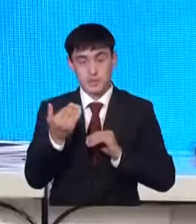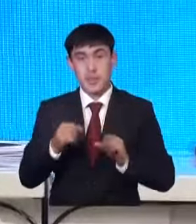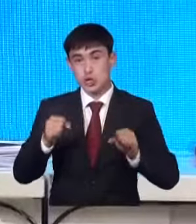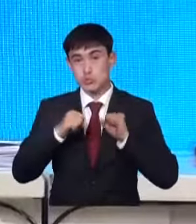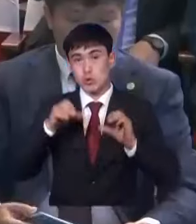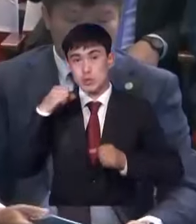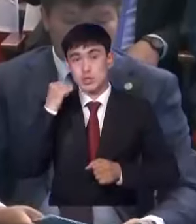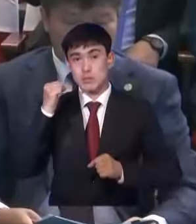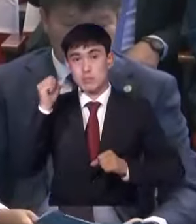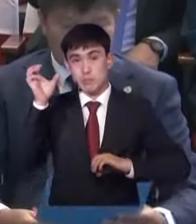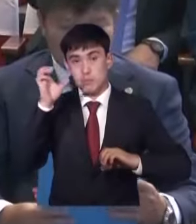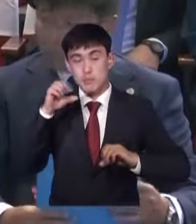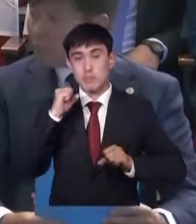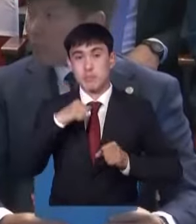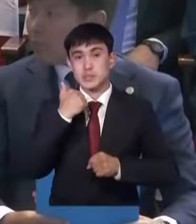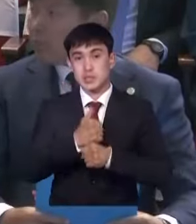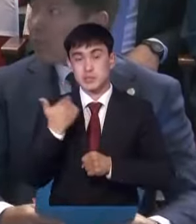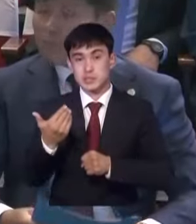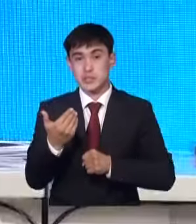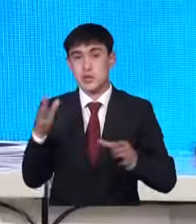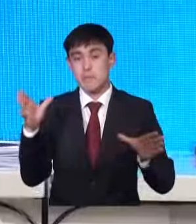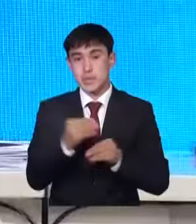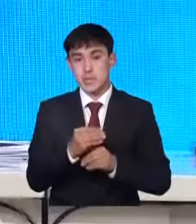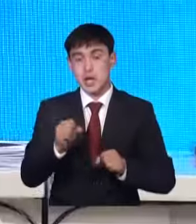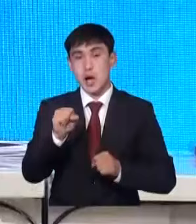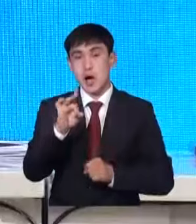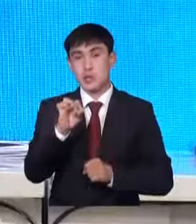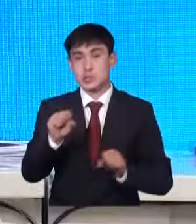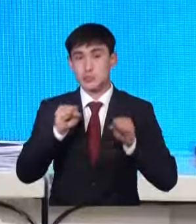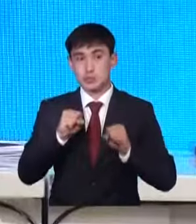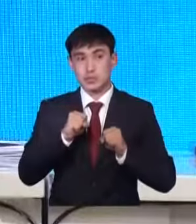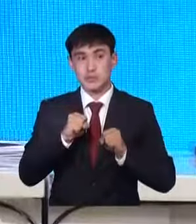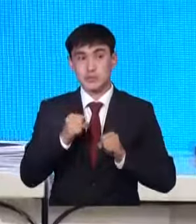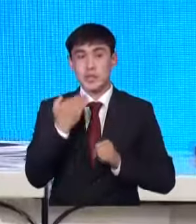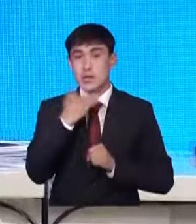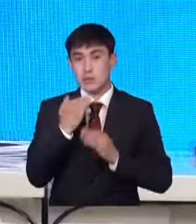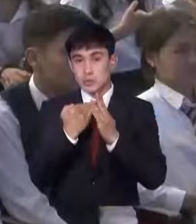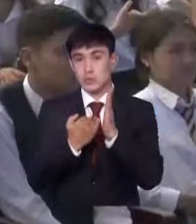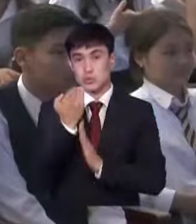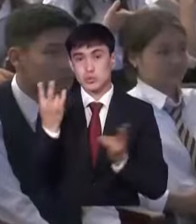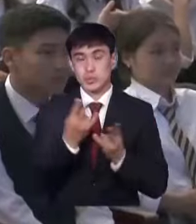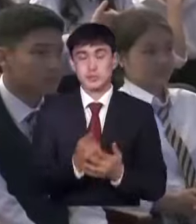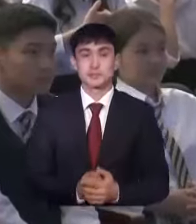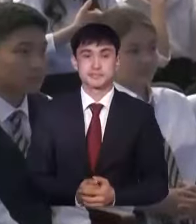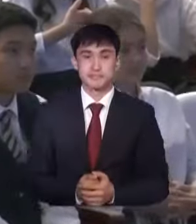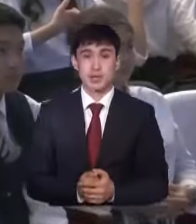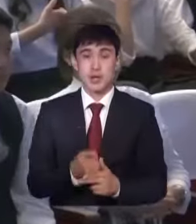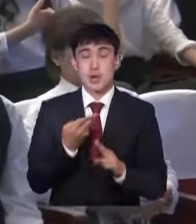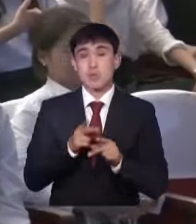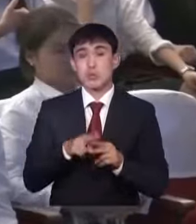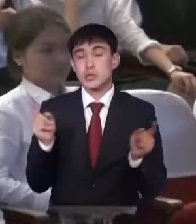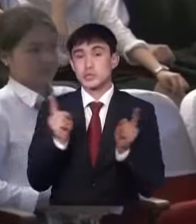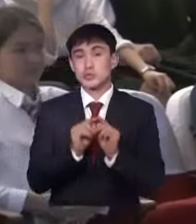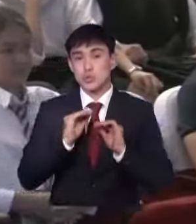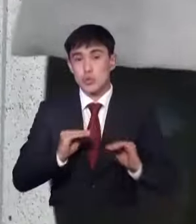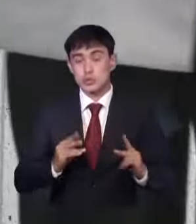спорт басқармасы бірге қараңыздар да жаңағы арт спортты соның сапалық жағын көтерейік. Бұл кездесуден